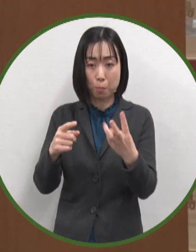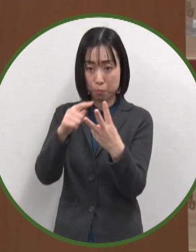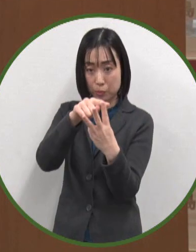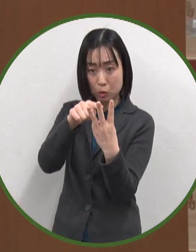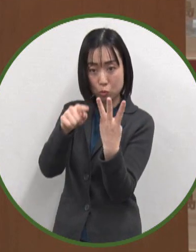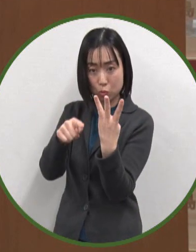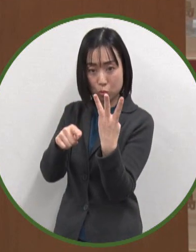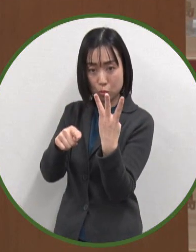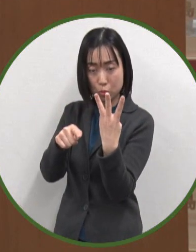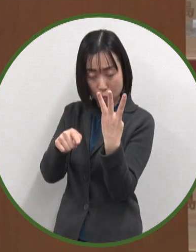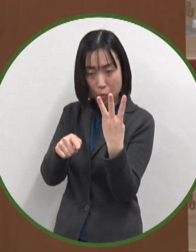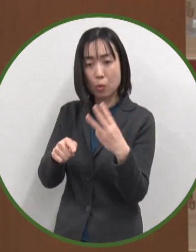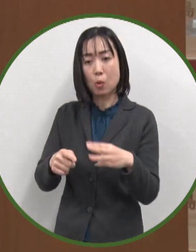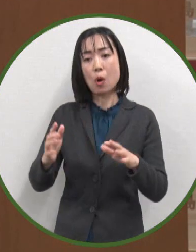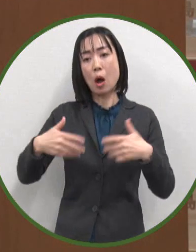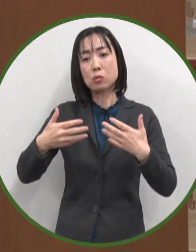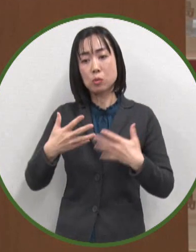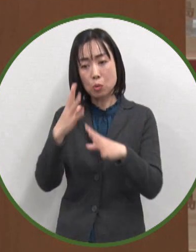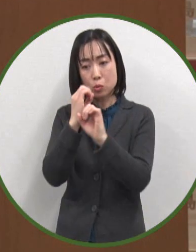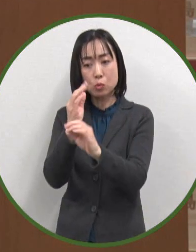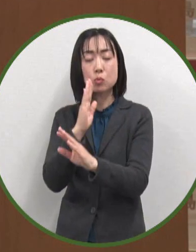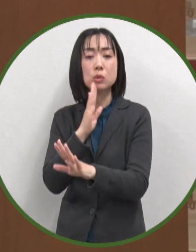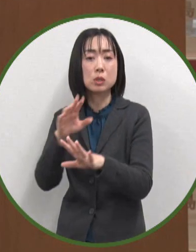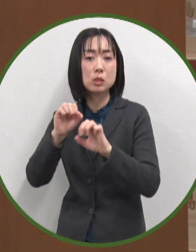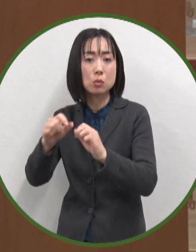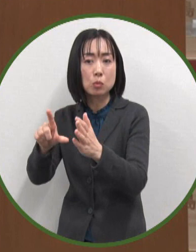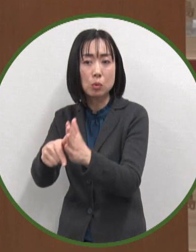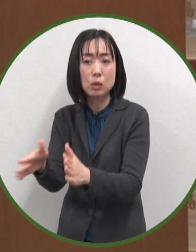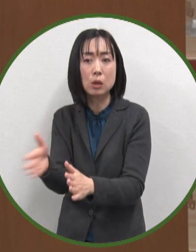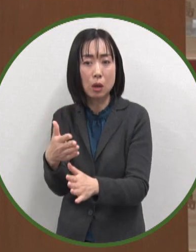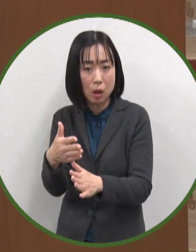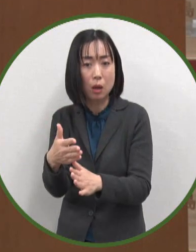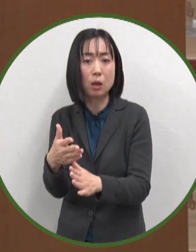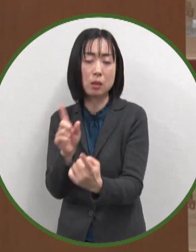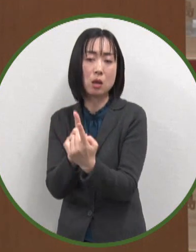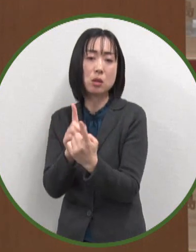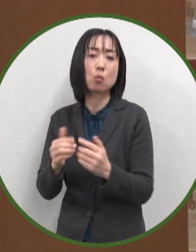春の集中実施ということで進めております。